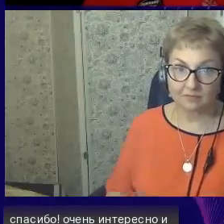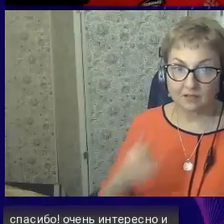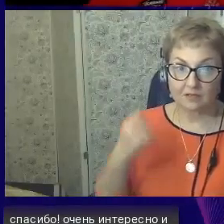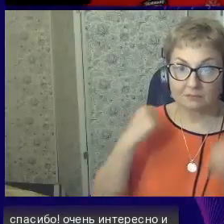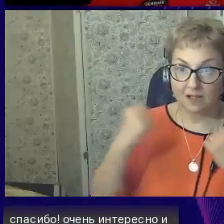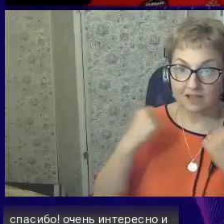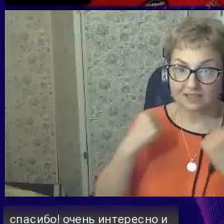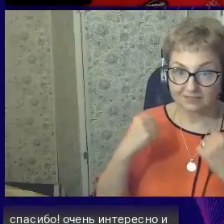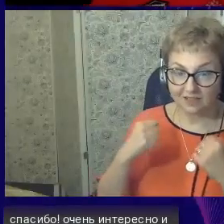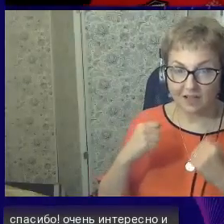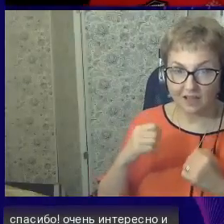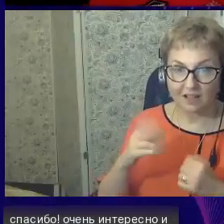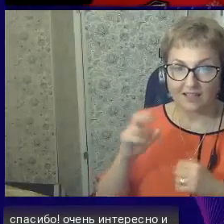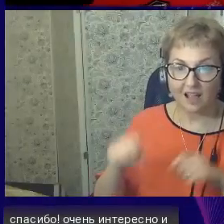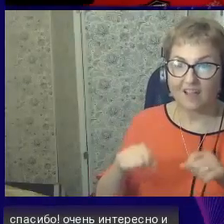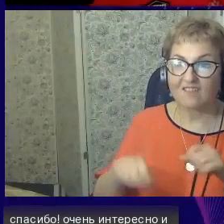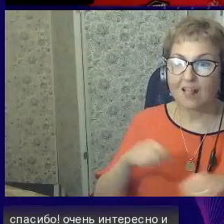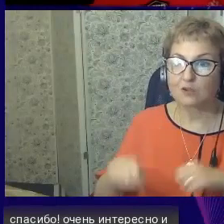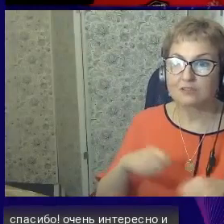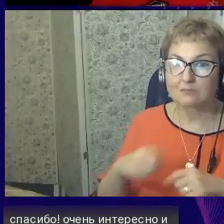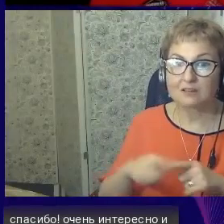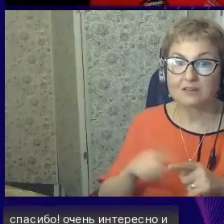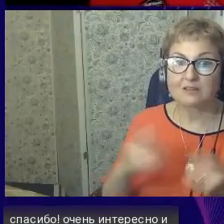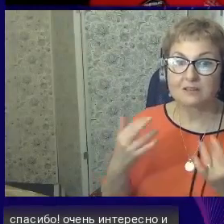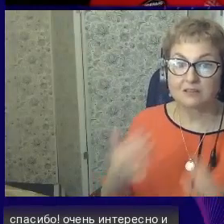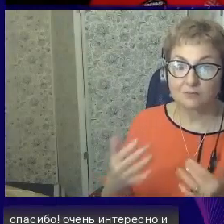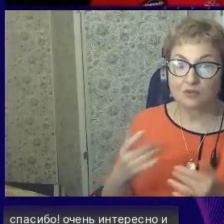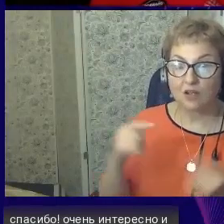Ну, спортивное ориентирование на велосипедах. Конечно, этот вид спорта требует